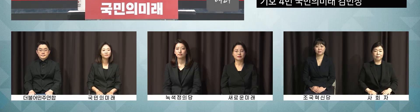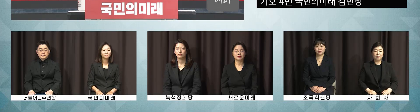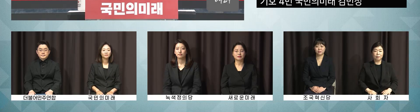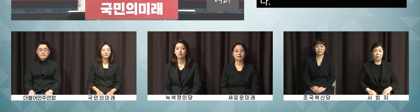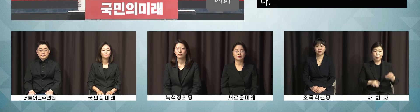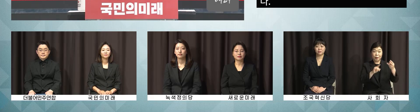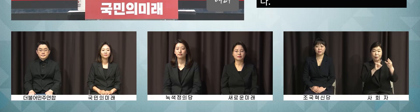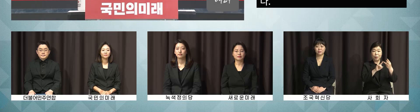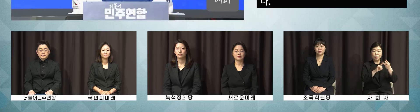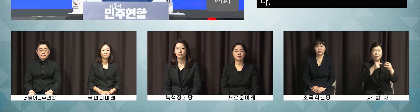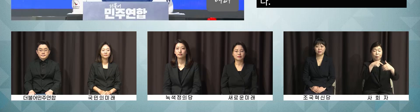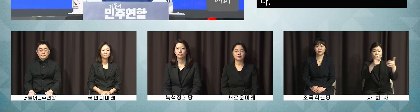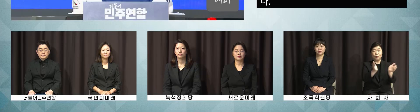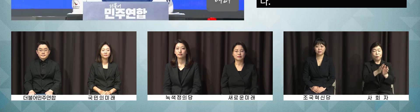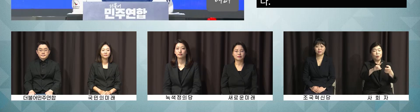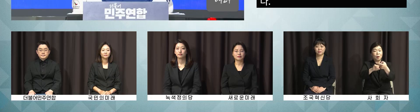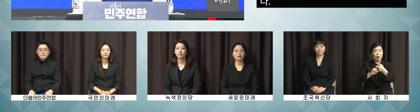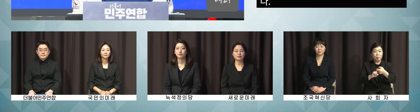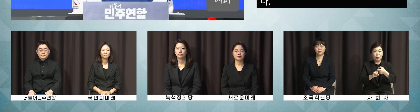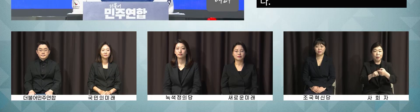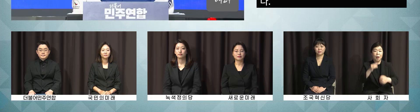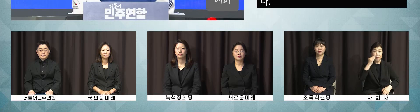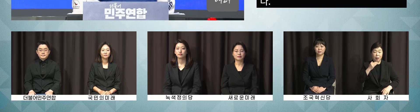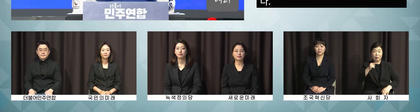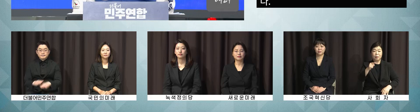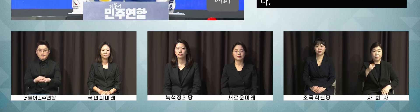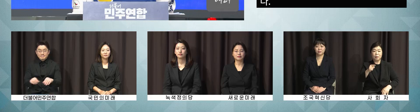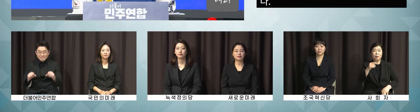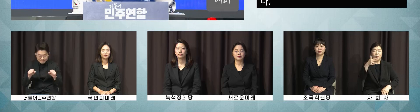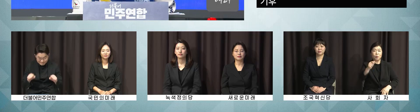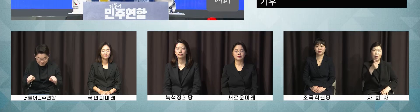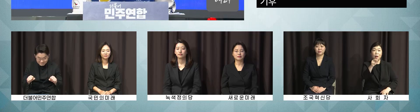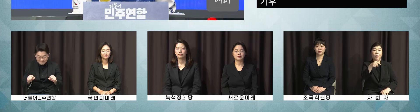기호 3번 더불어민주연합 최혁진 후보입니다.